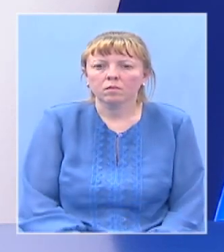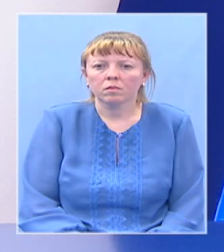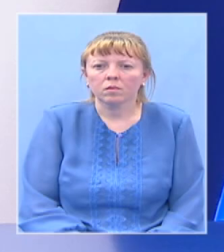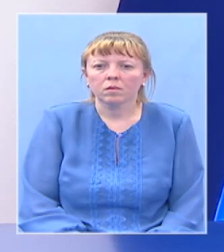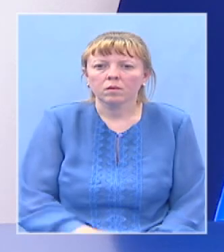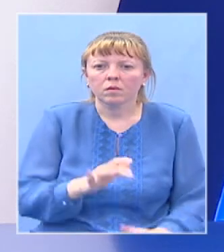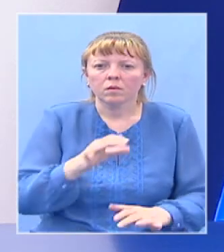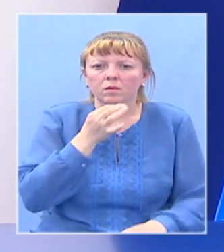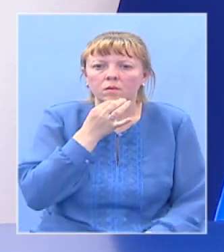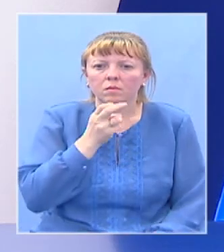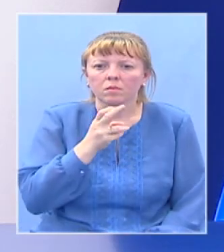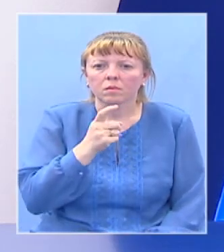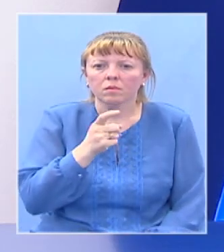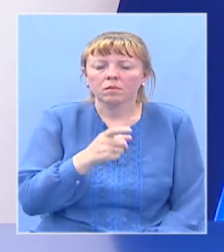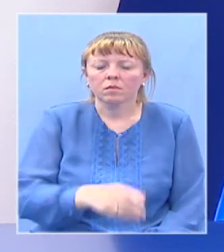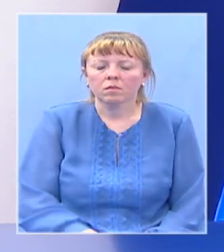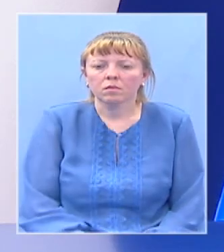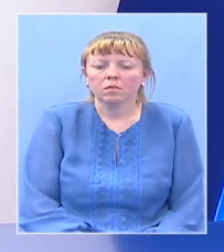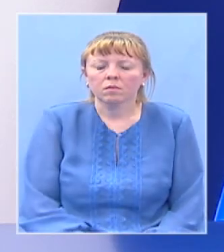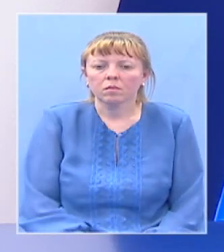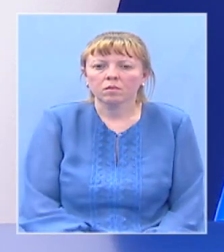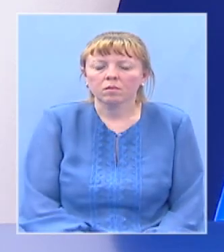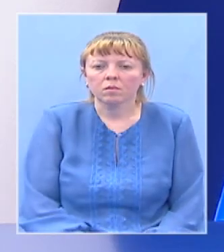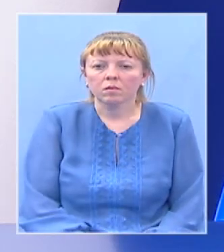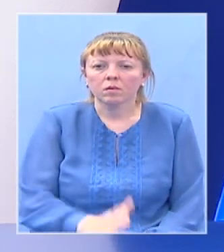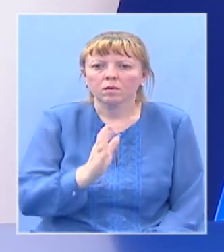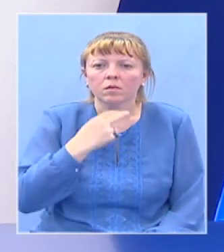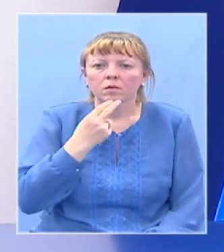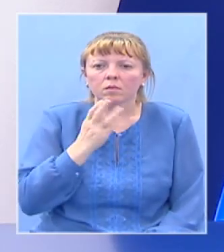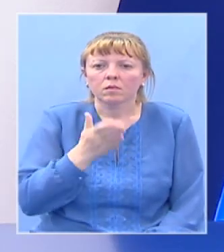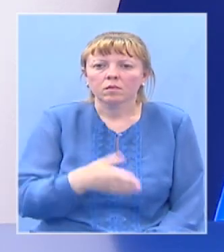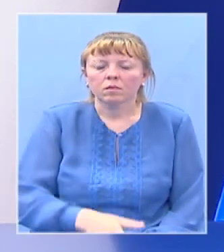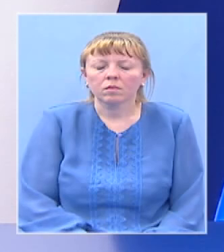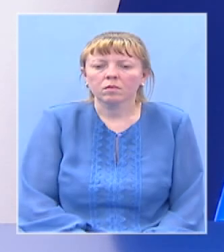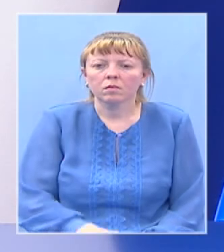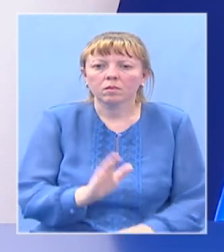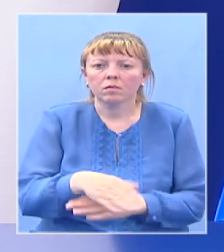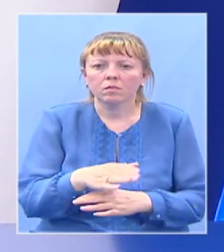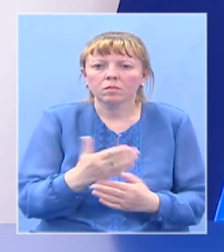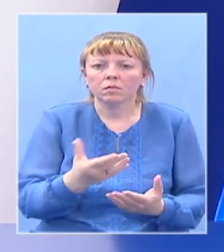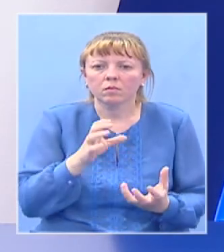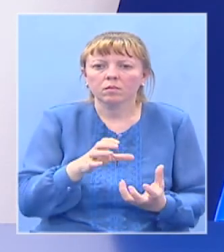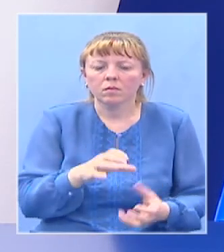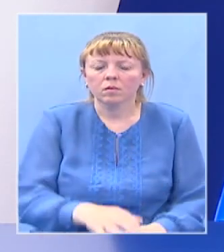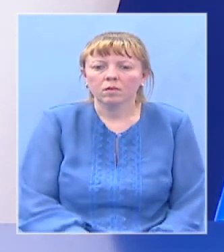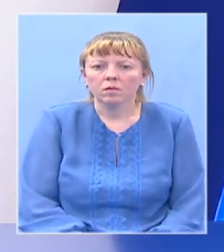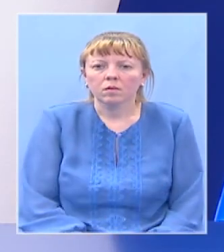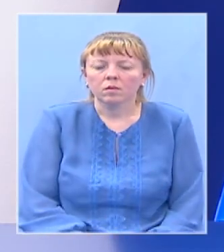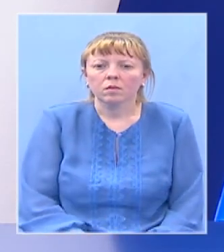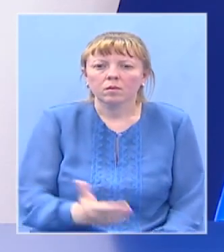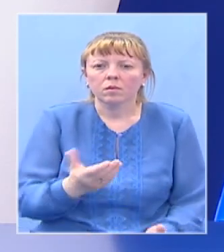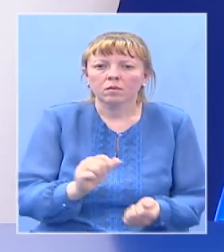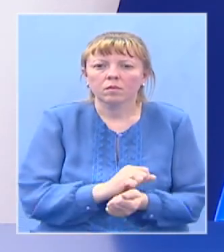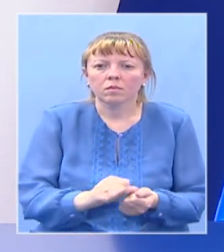регистрации в данной базы данных серге уже будет определять что отсутствует у данного транспортного средства какие-либо